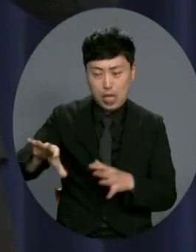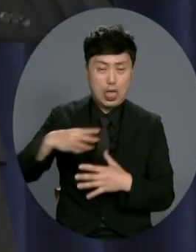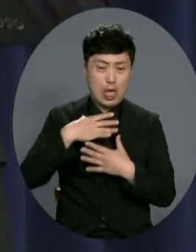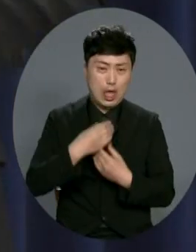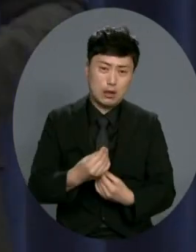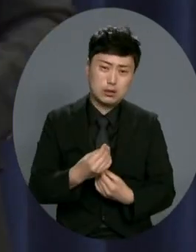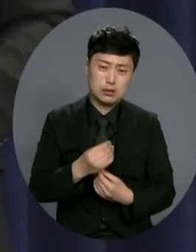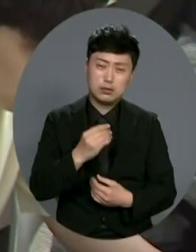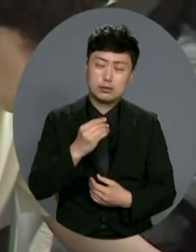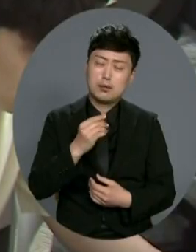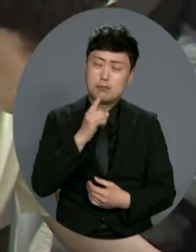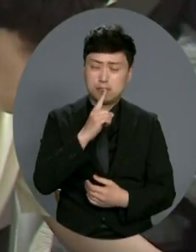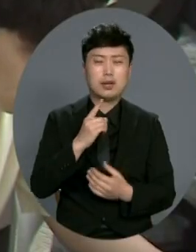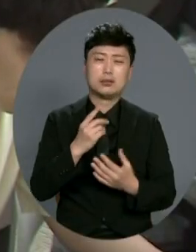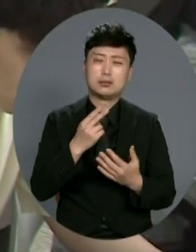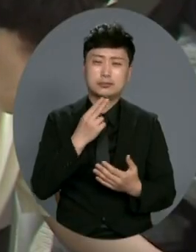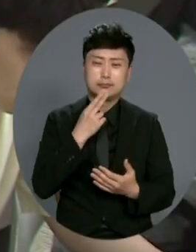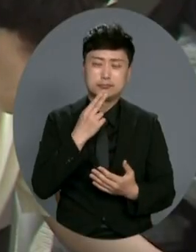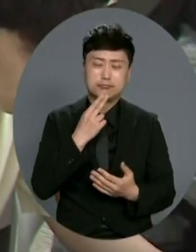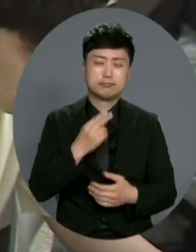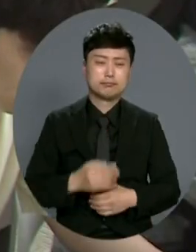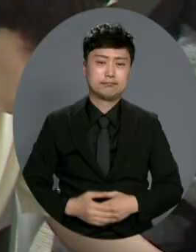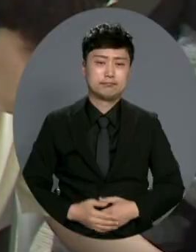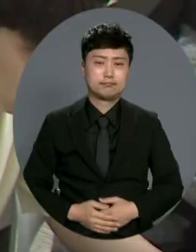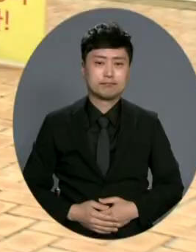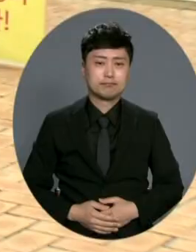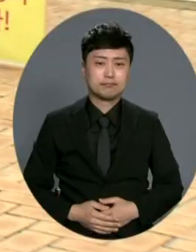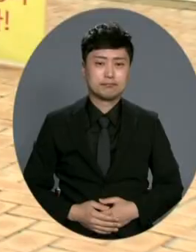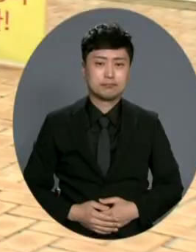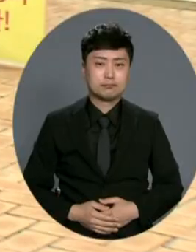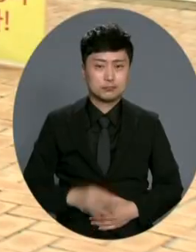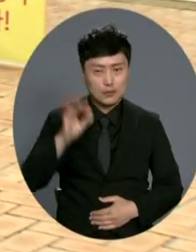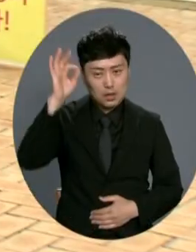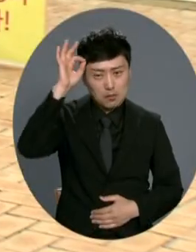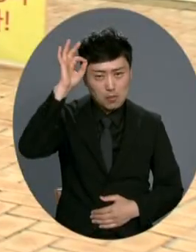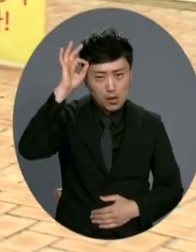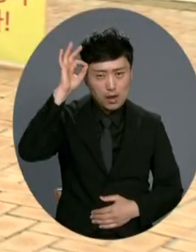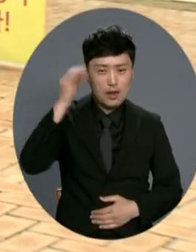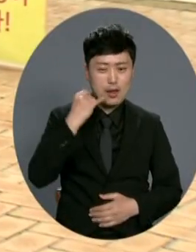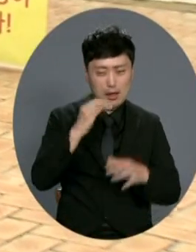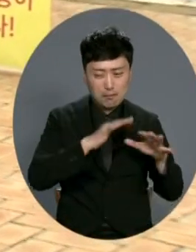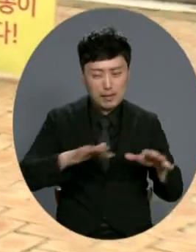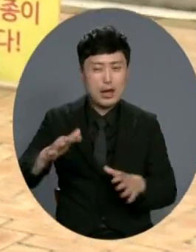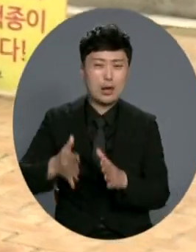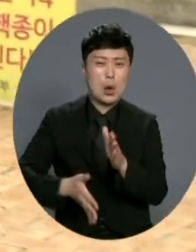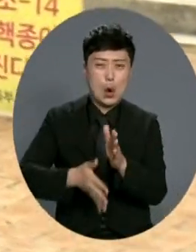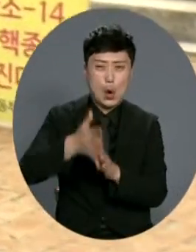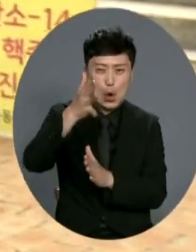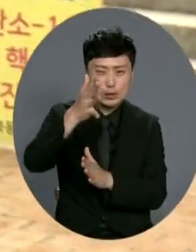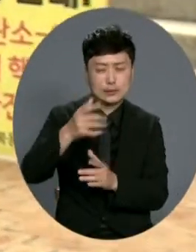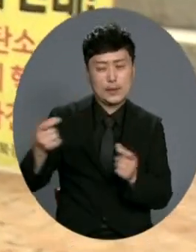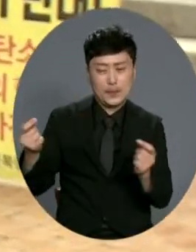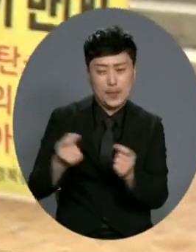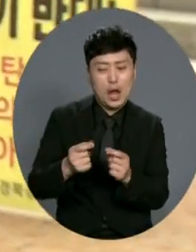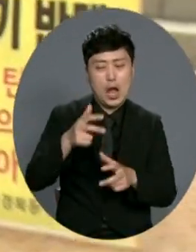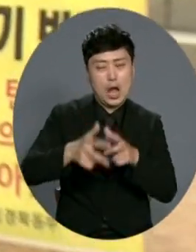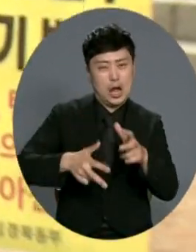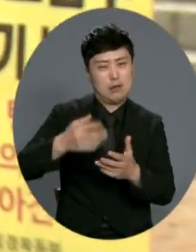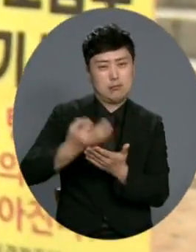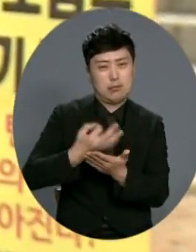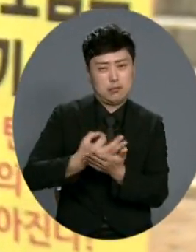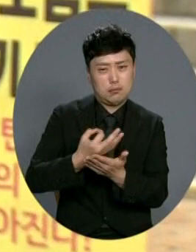보류해 현장의 혼란을 가중시키고 있습니다. 포항은 해양 도시입니다. 바다에 기대어 사는 인구가 많은